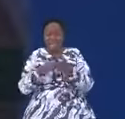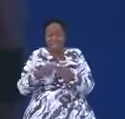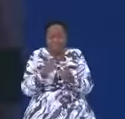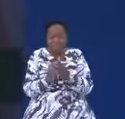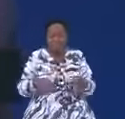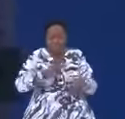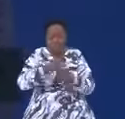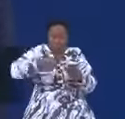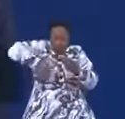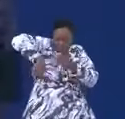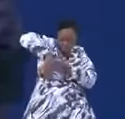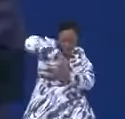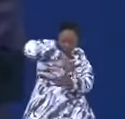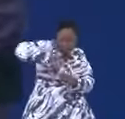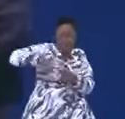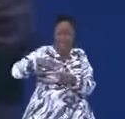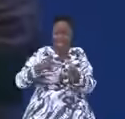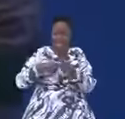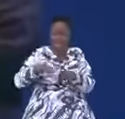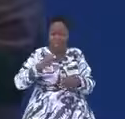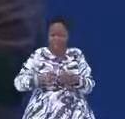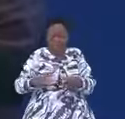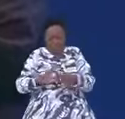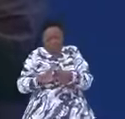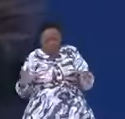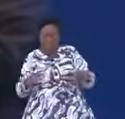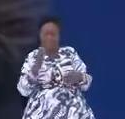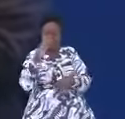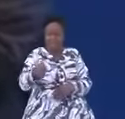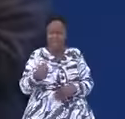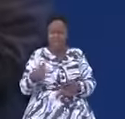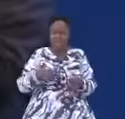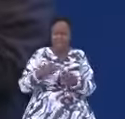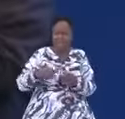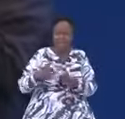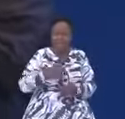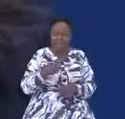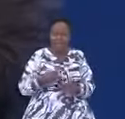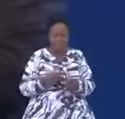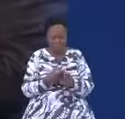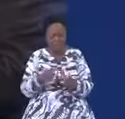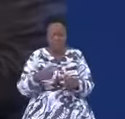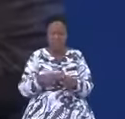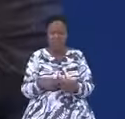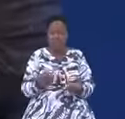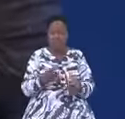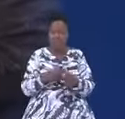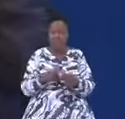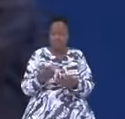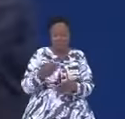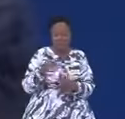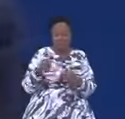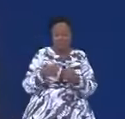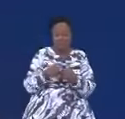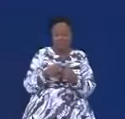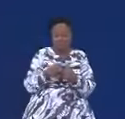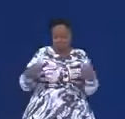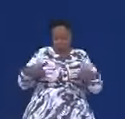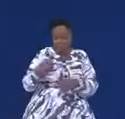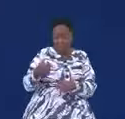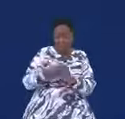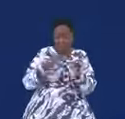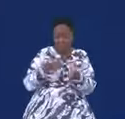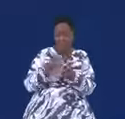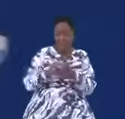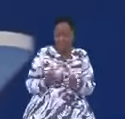si tu essaies de courir si tu essaies de grimper quoi que ce soit si tu essaies d'avancé ce poêle ou que tu as au